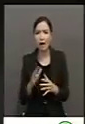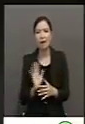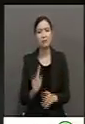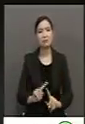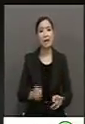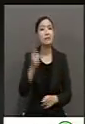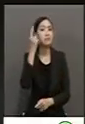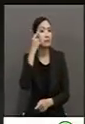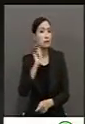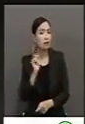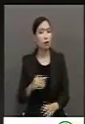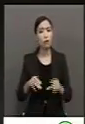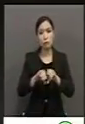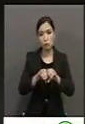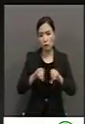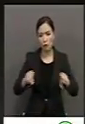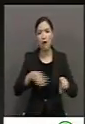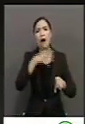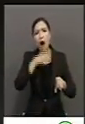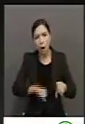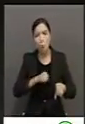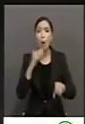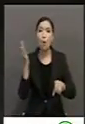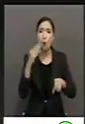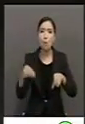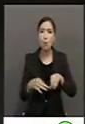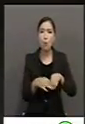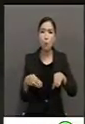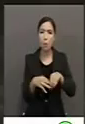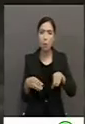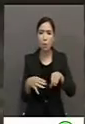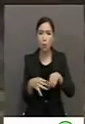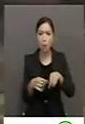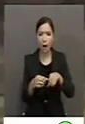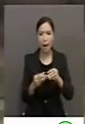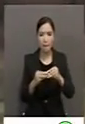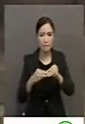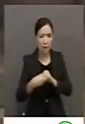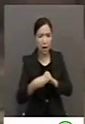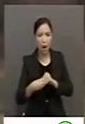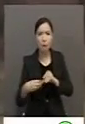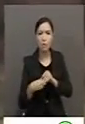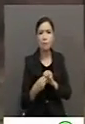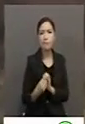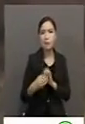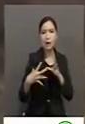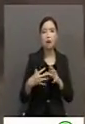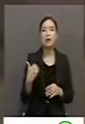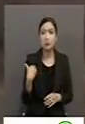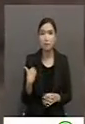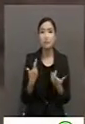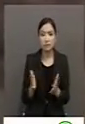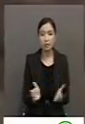แต่คาดว่าเกิดจากการที่ท่อ PVC เก่ามีลมพัดเข้าไปต่อเนื่องจึงทำให้แกนท่อบิดและเกิดการระเบิดขึ้นมา